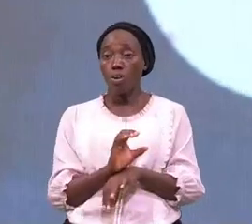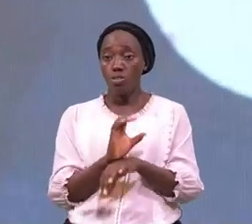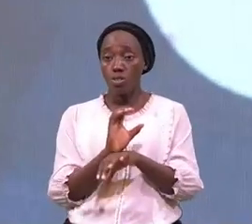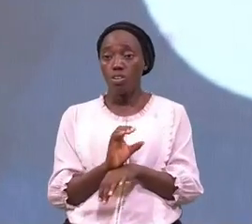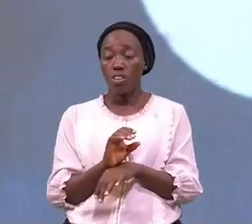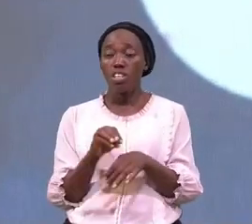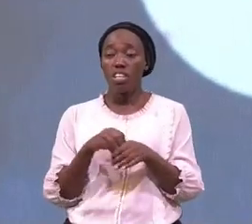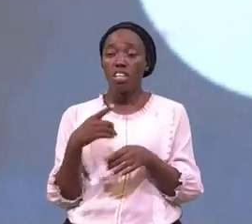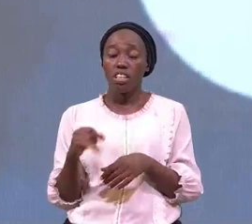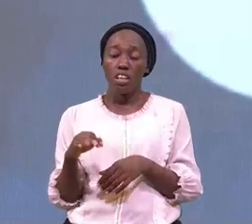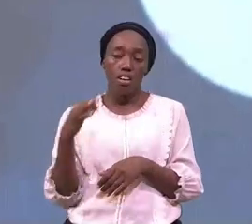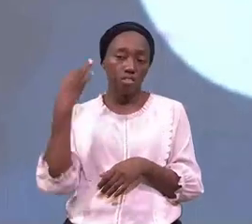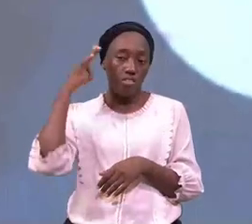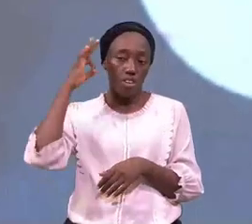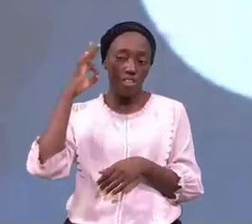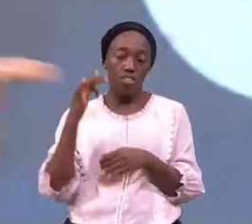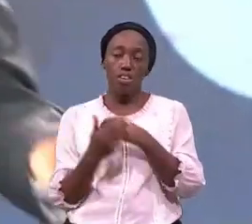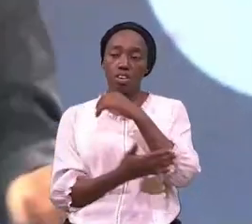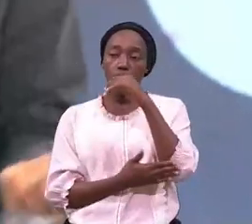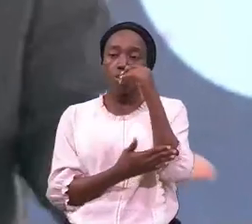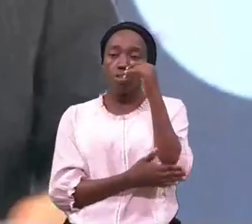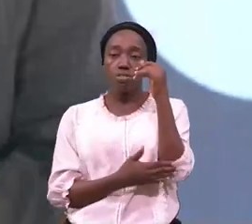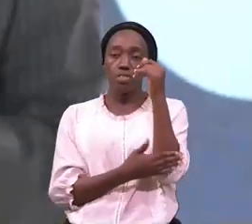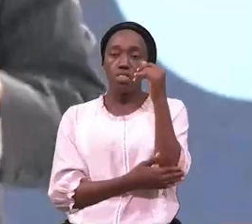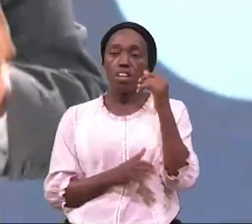voyez, la culture dans les pays francophones.